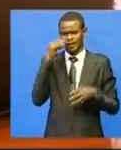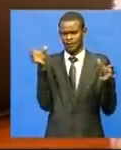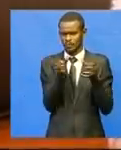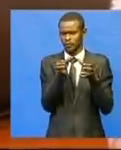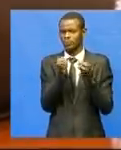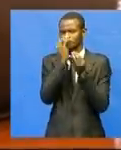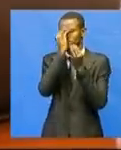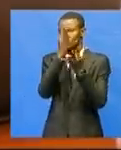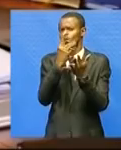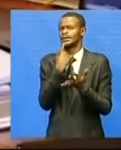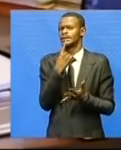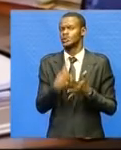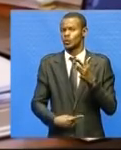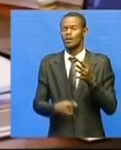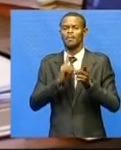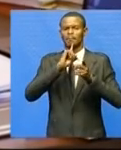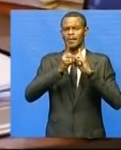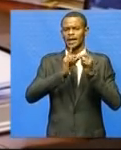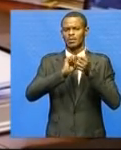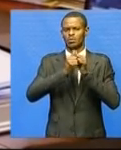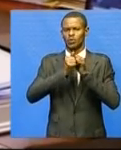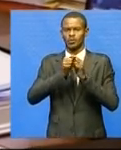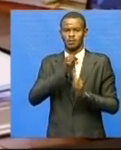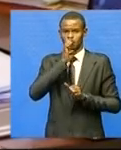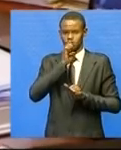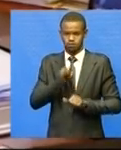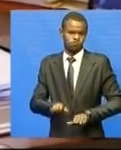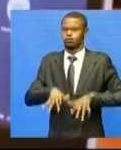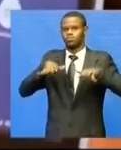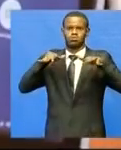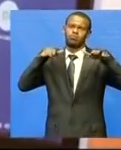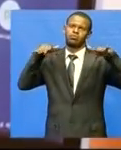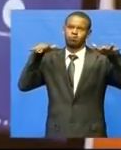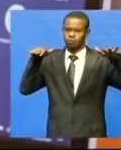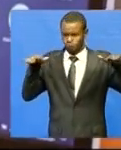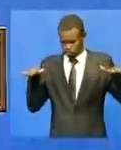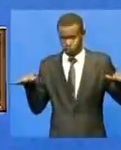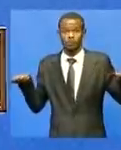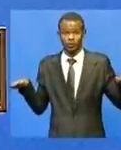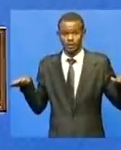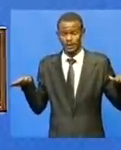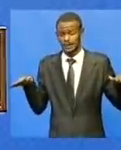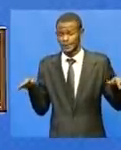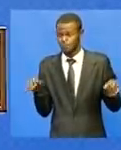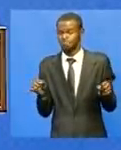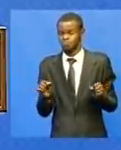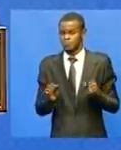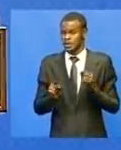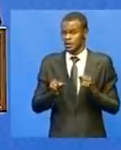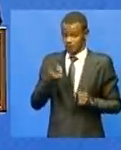été consacré aux inondations observées dans la partie sud-est de notre pays. La vice-première